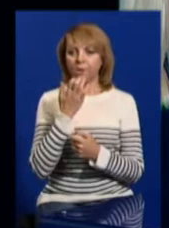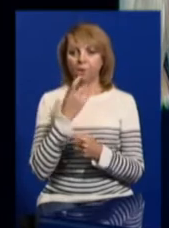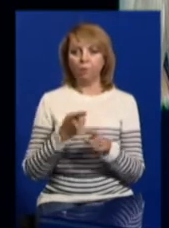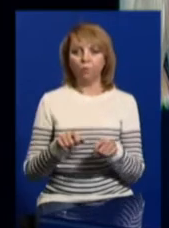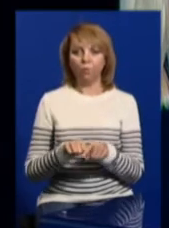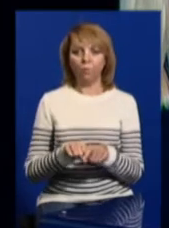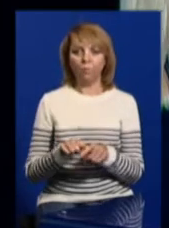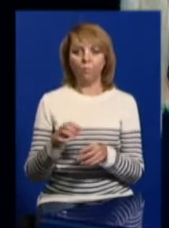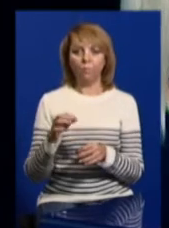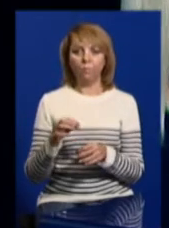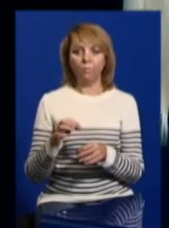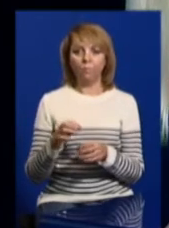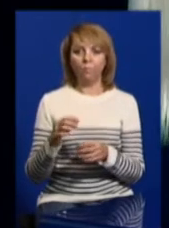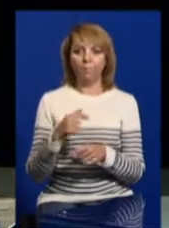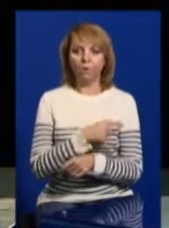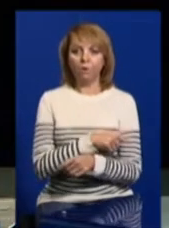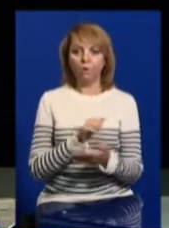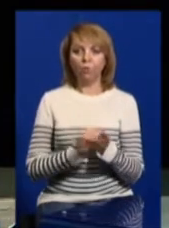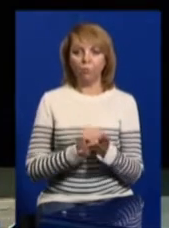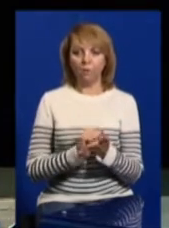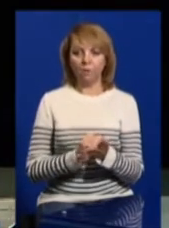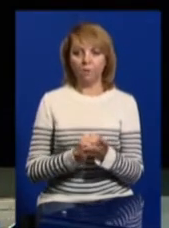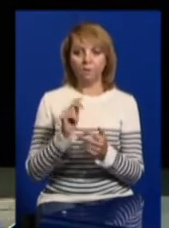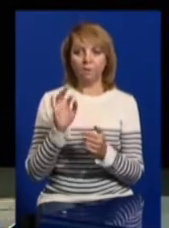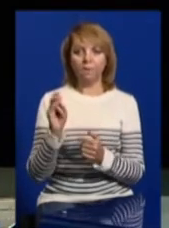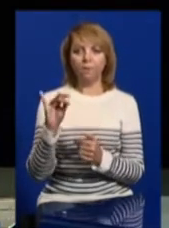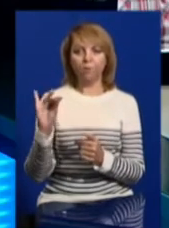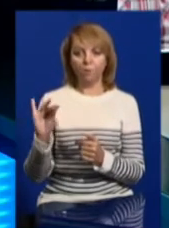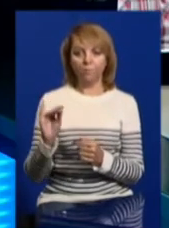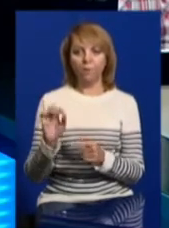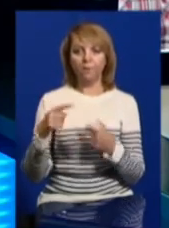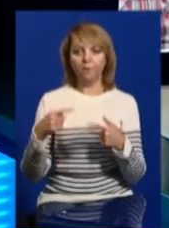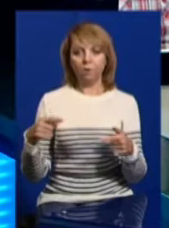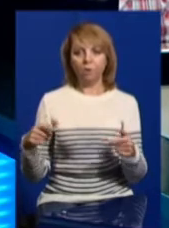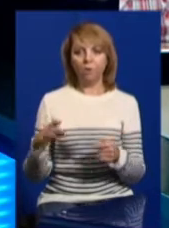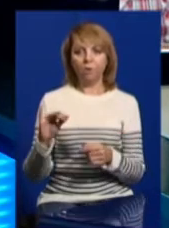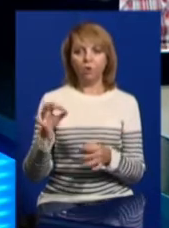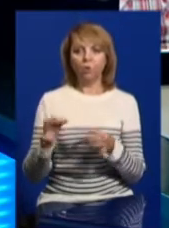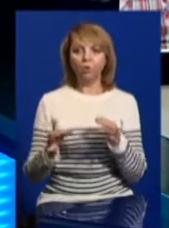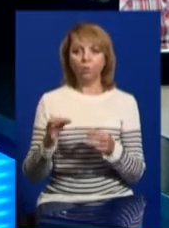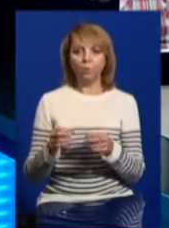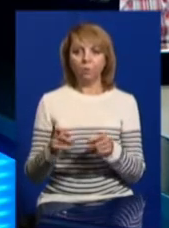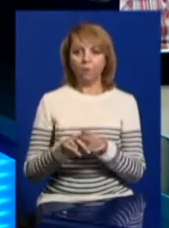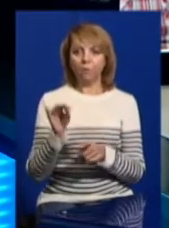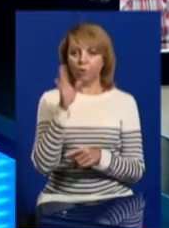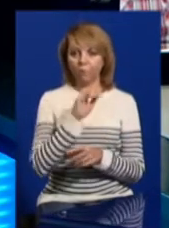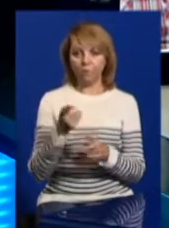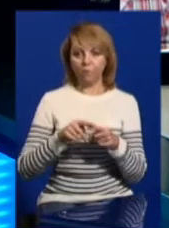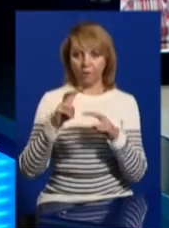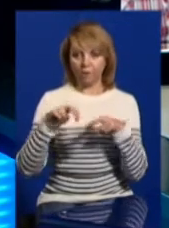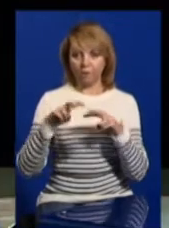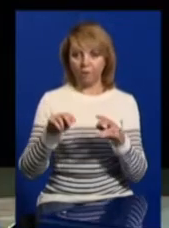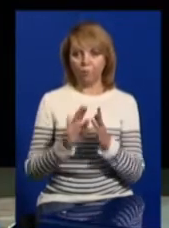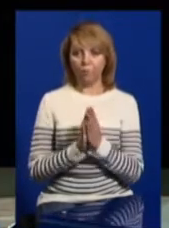щодо медичного, да, документації Зайцевої і та інші. Чи суд також не встиг розглянути ці